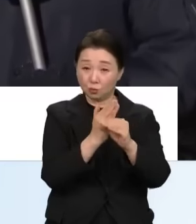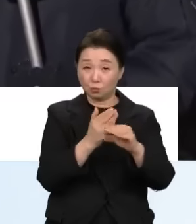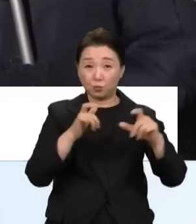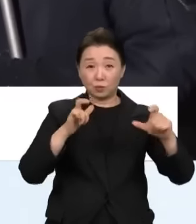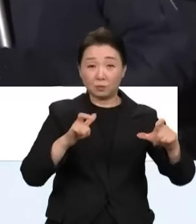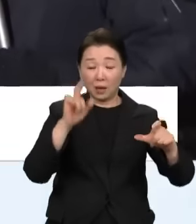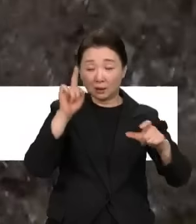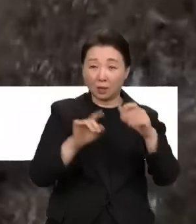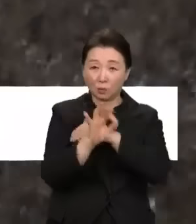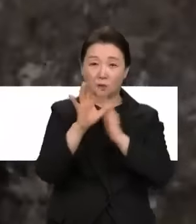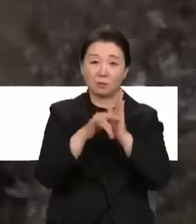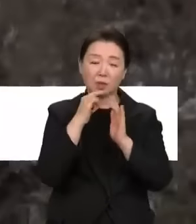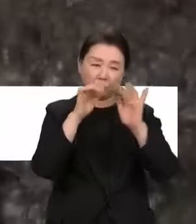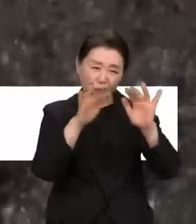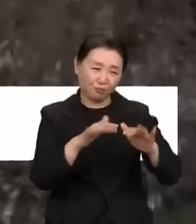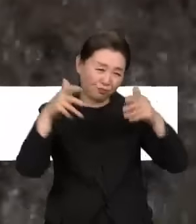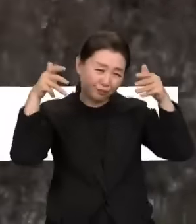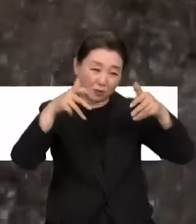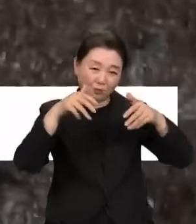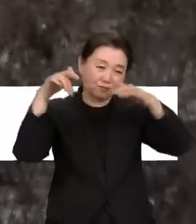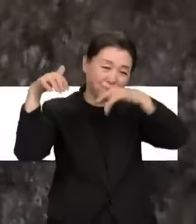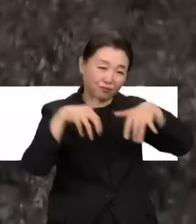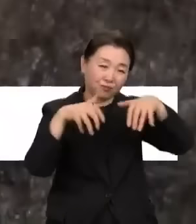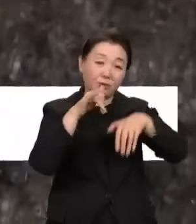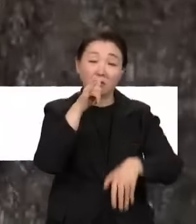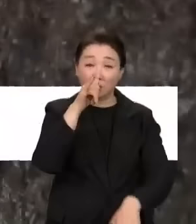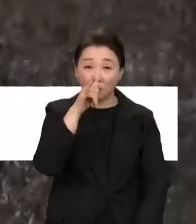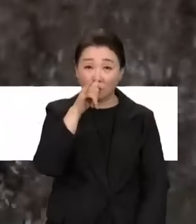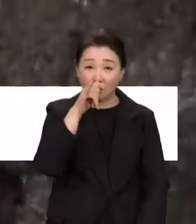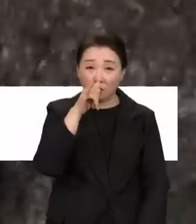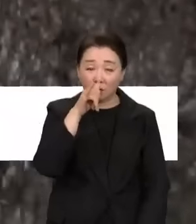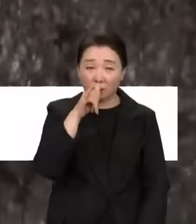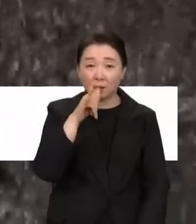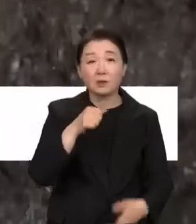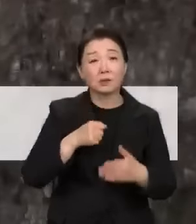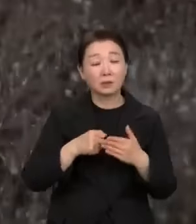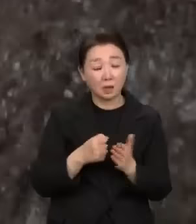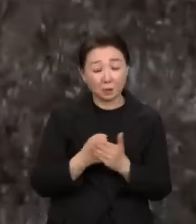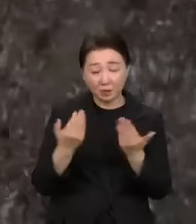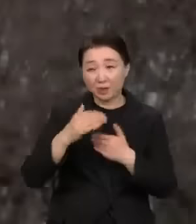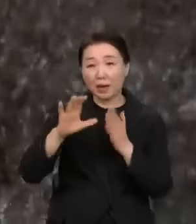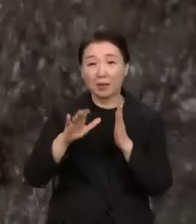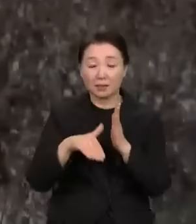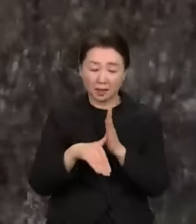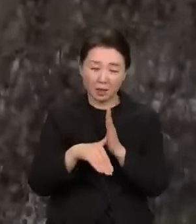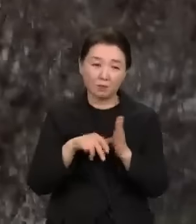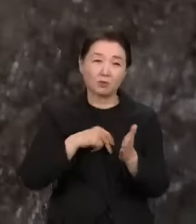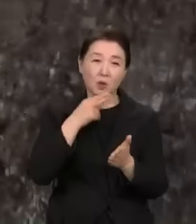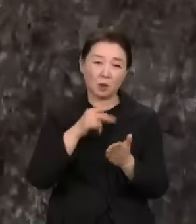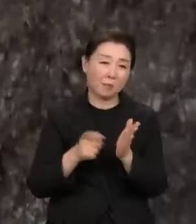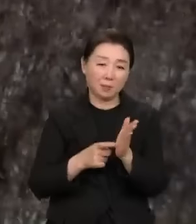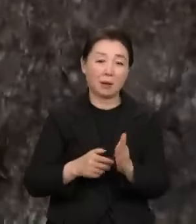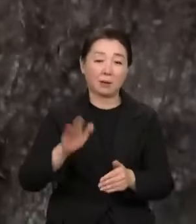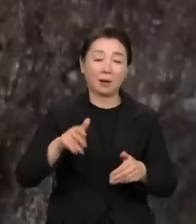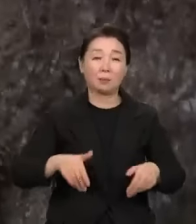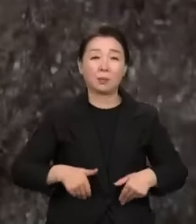내일 오전에 많은 눈이 집중되는 곳이 있을 수 있습니다. 이 출근길에 차질 없게 좀